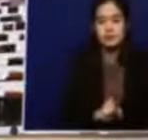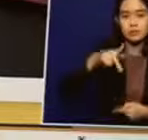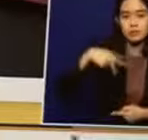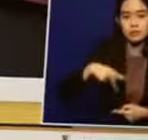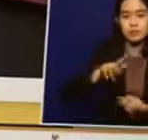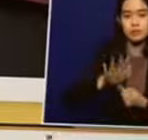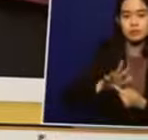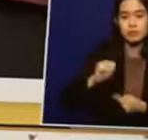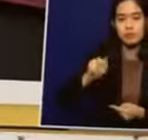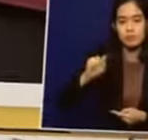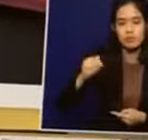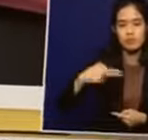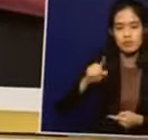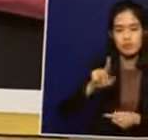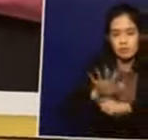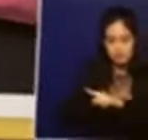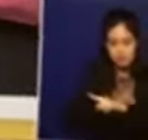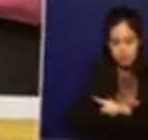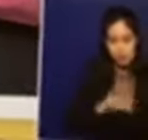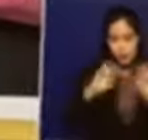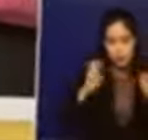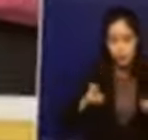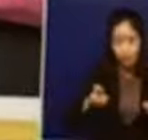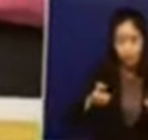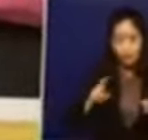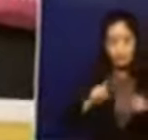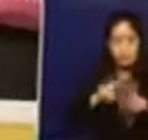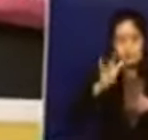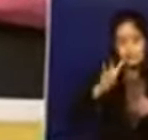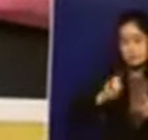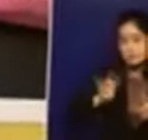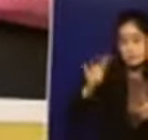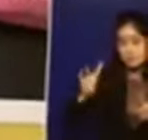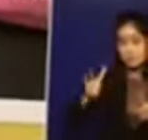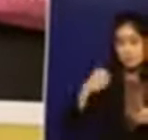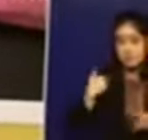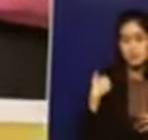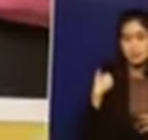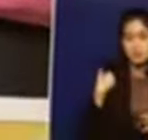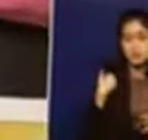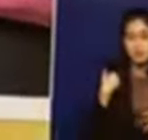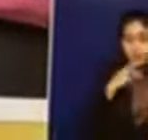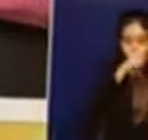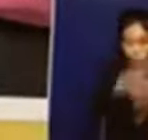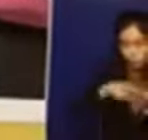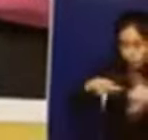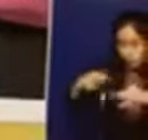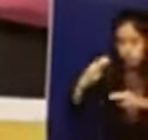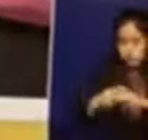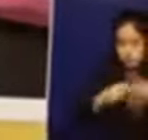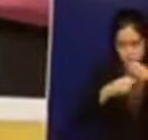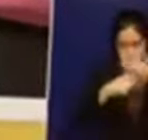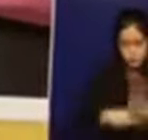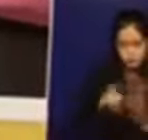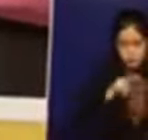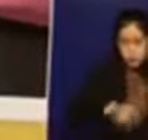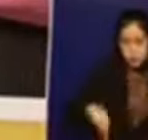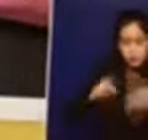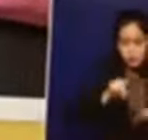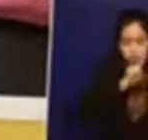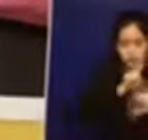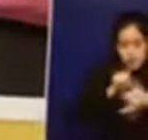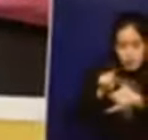ท่าน77นะครับรัฐมนตรีที่ถูกอภิปรายครับที่จะต้องลุกขึ้นตอบซึ่งท่านนายกรัฐมนตรีเนี่ยถูกอภิปรายในเรื่องของการ